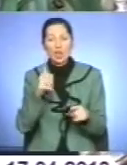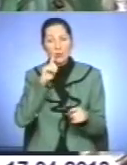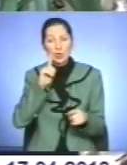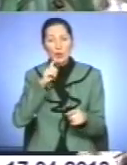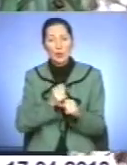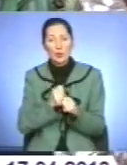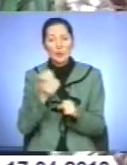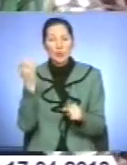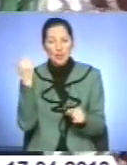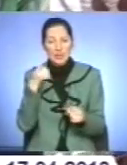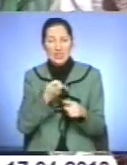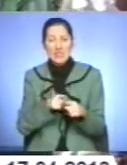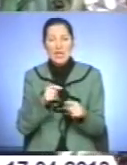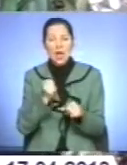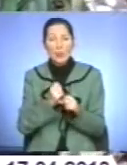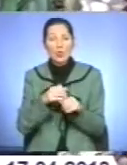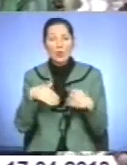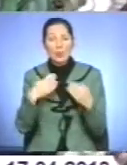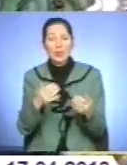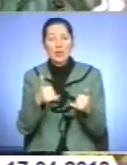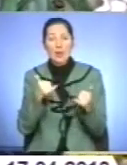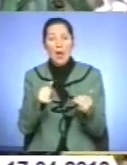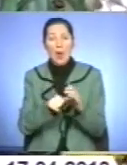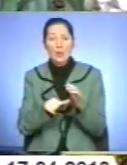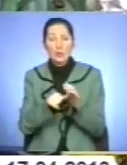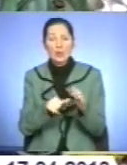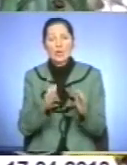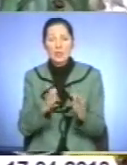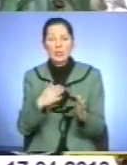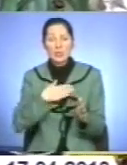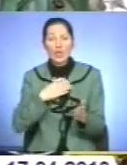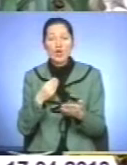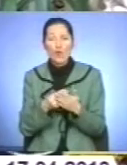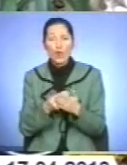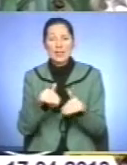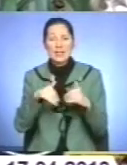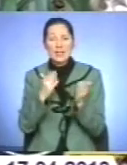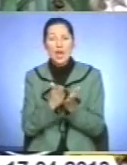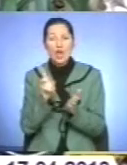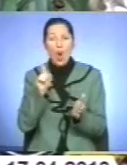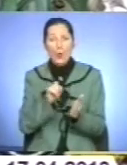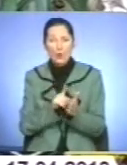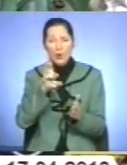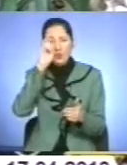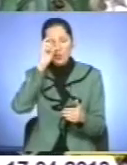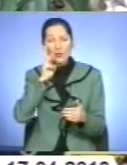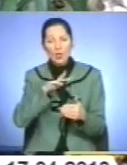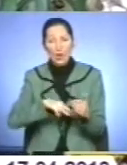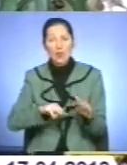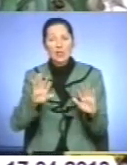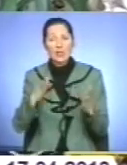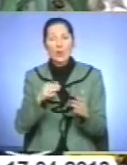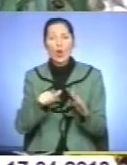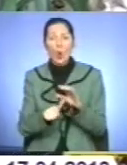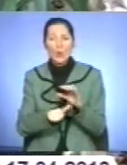могли організовуватися для безробітних суто за наш фонд, загальнообов'язкового державного соціального страхування на випадок безробіття, то